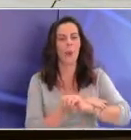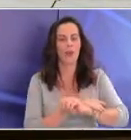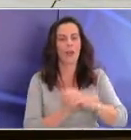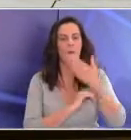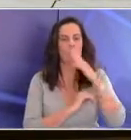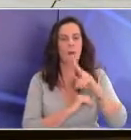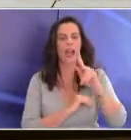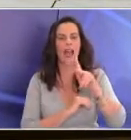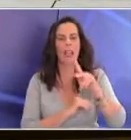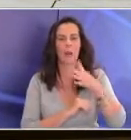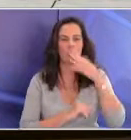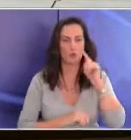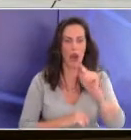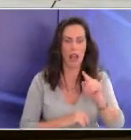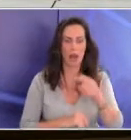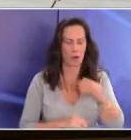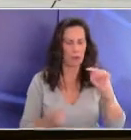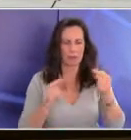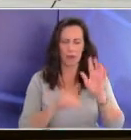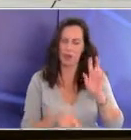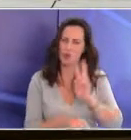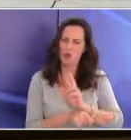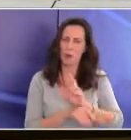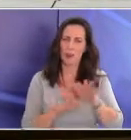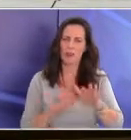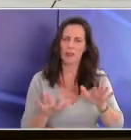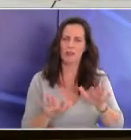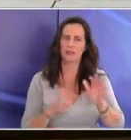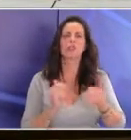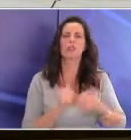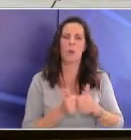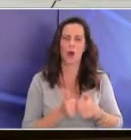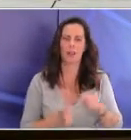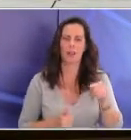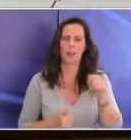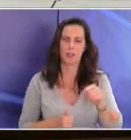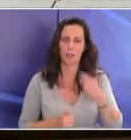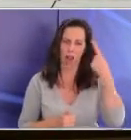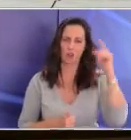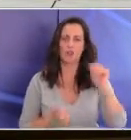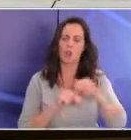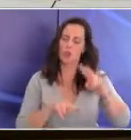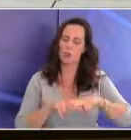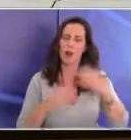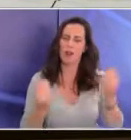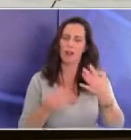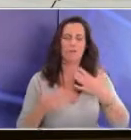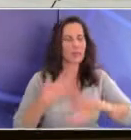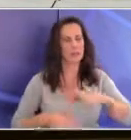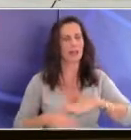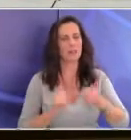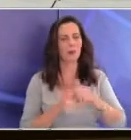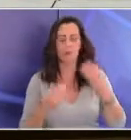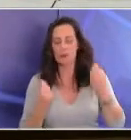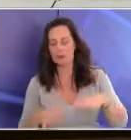זה, לא להיכנס לתגרות, לשמור על זה מאוד ככה ספורטיבי, הרי זה המהות של ספורט, לשמור על הדברים ספורטיביים,